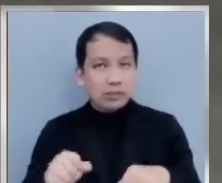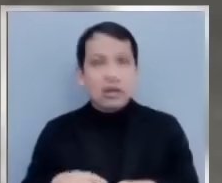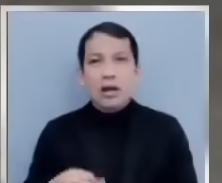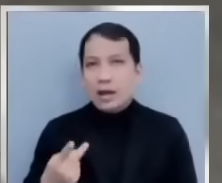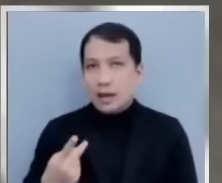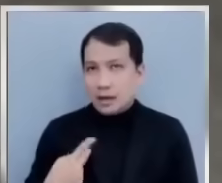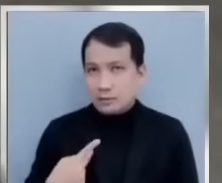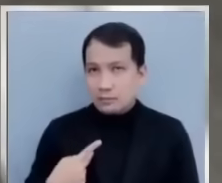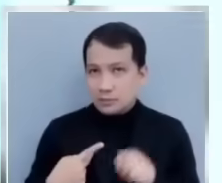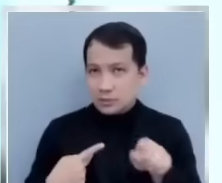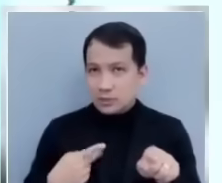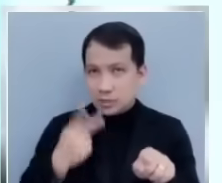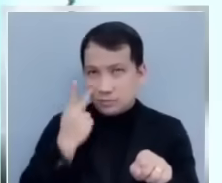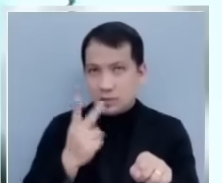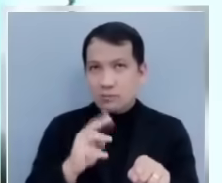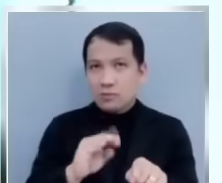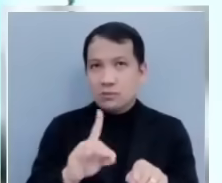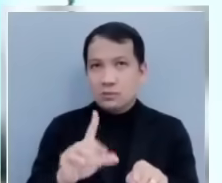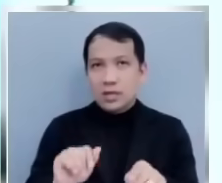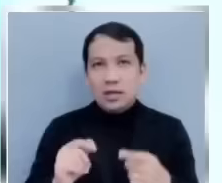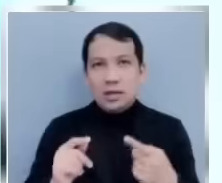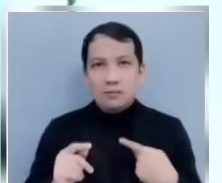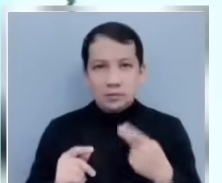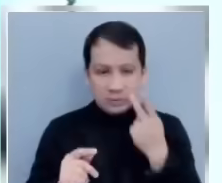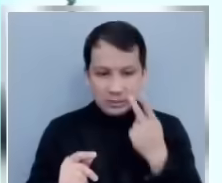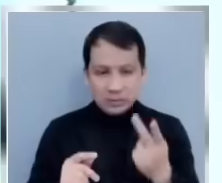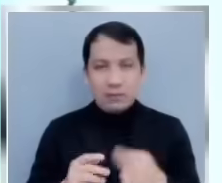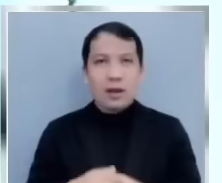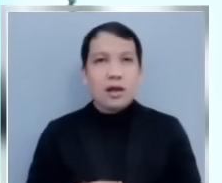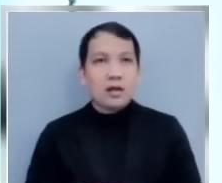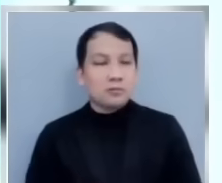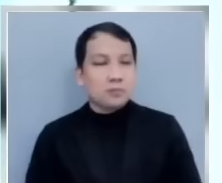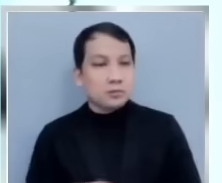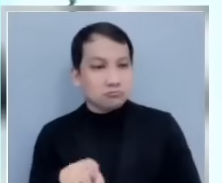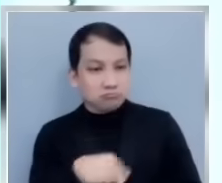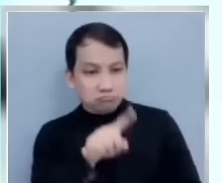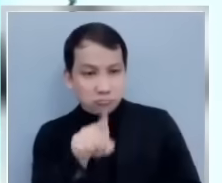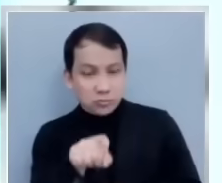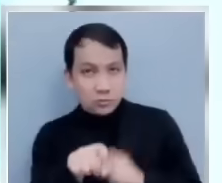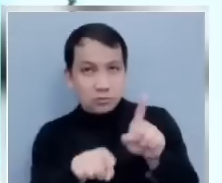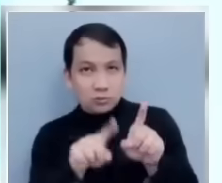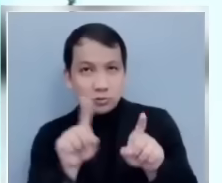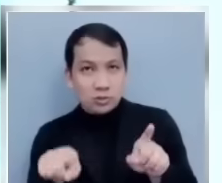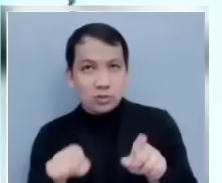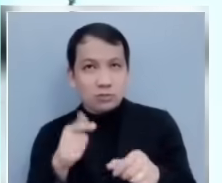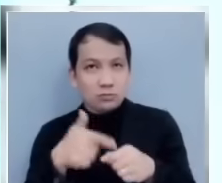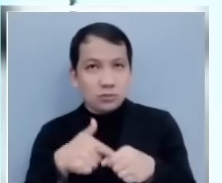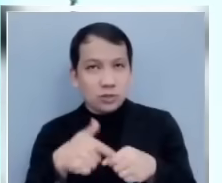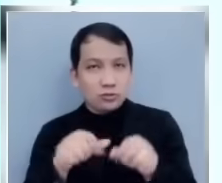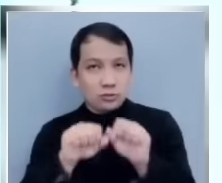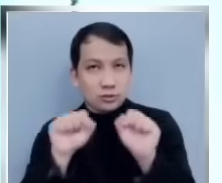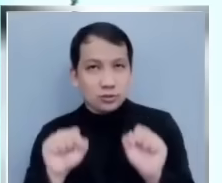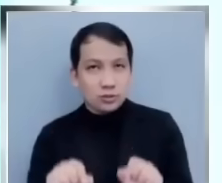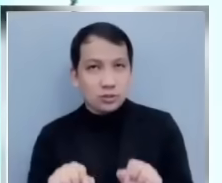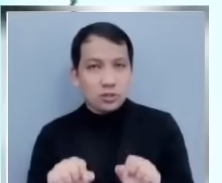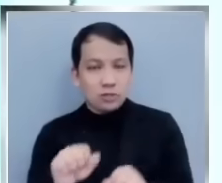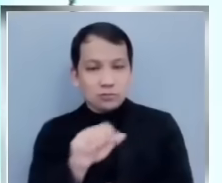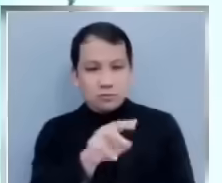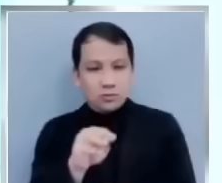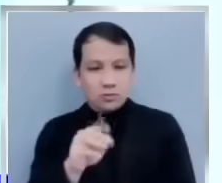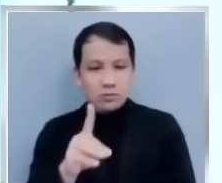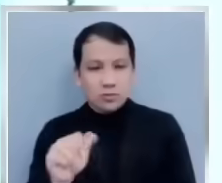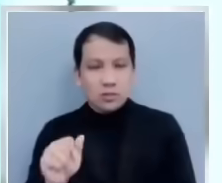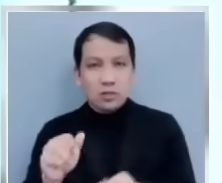kinukonsidera ang MMDA. Kakausapin po natin yung mga gasoline stations. MMDA na po ang maglalagay ng